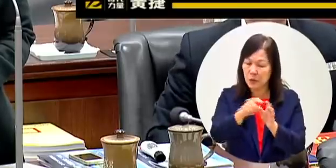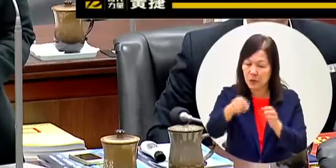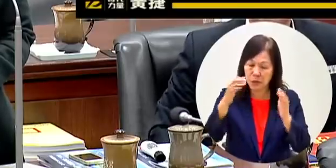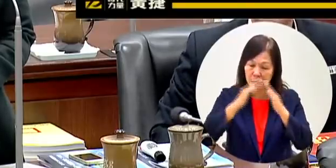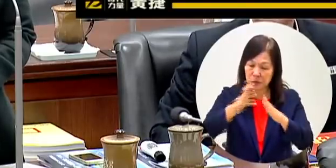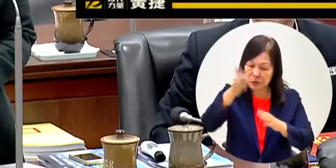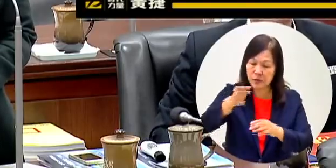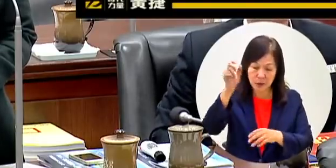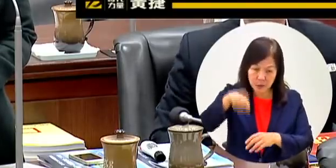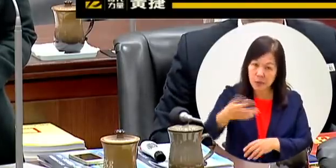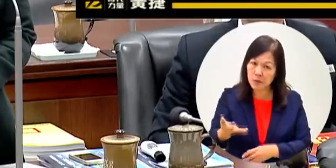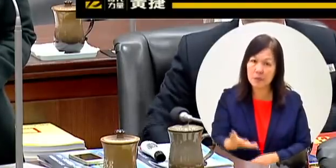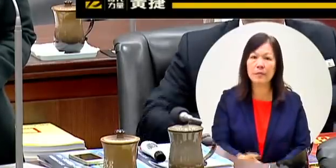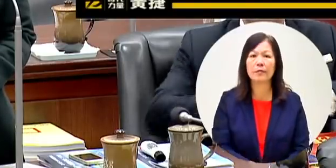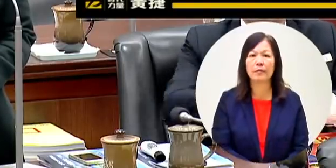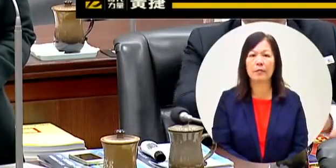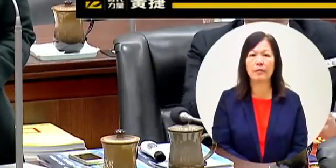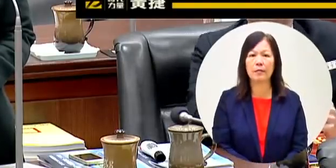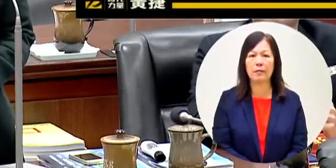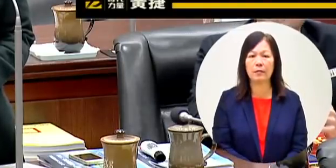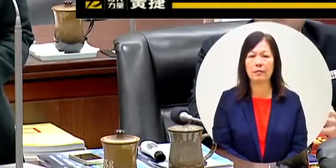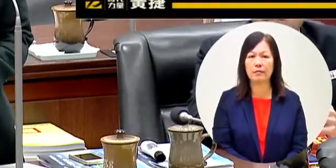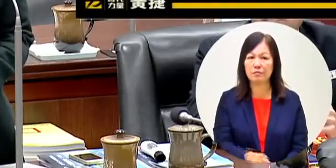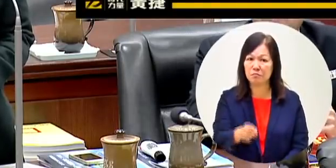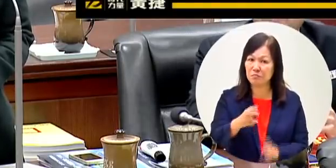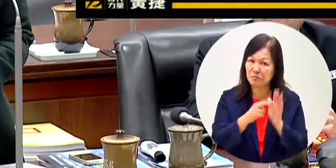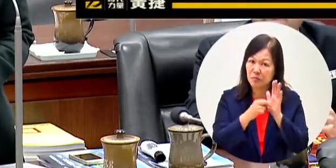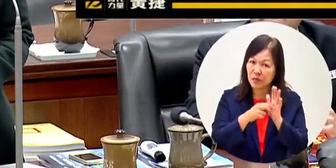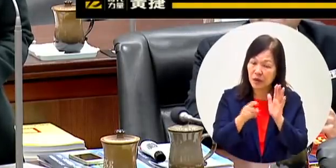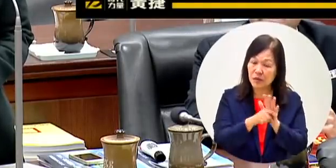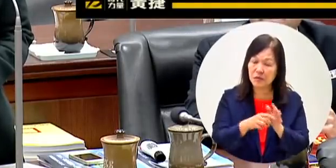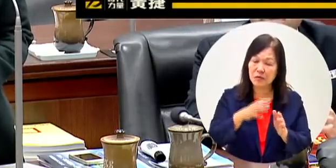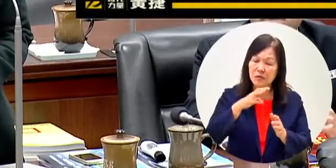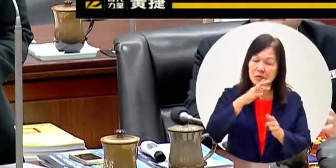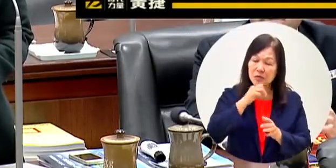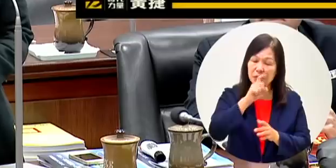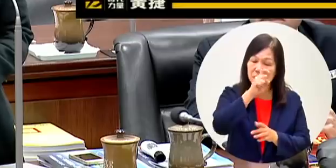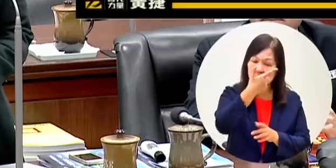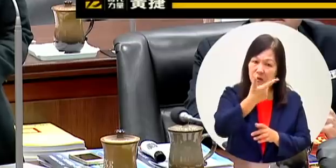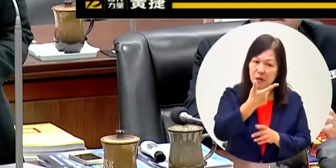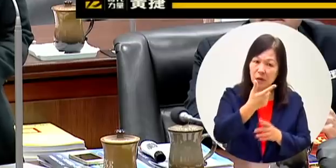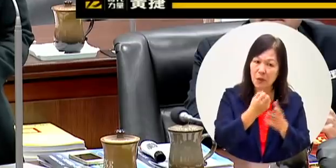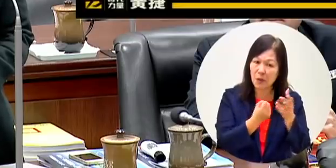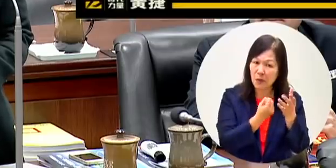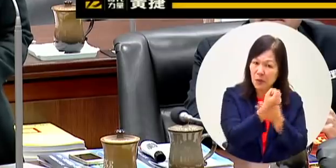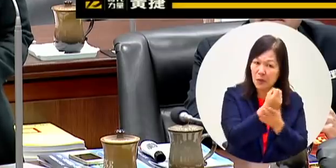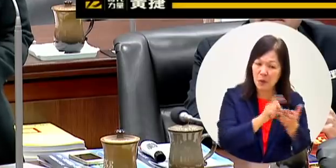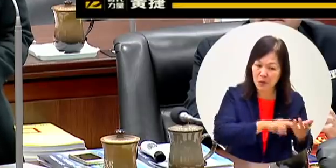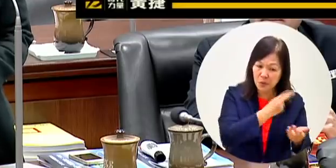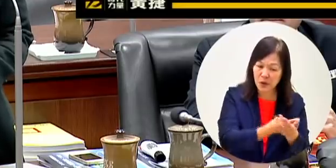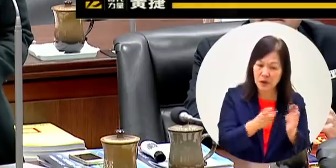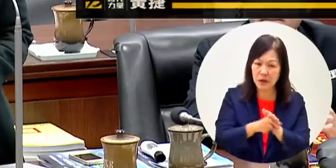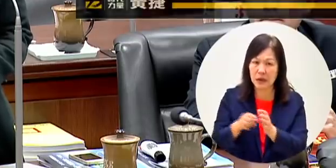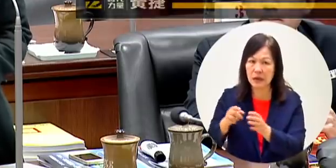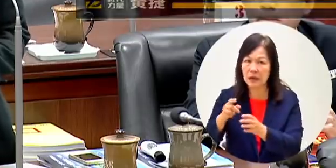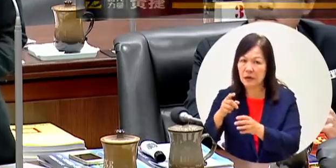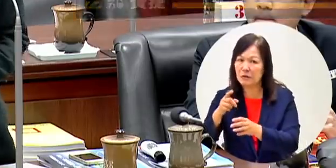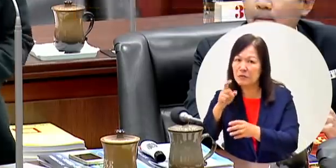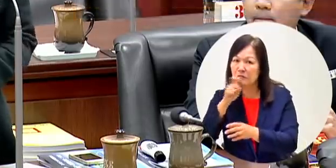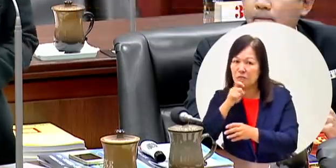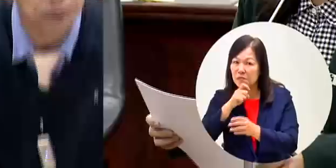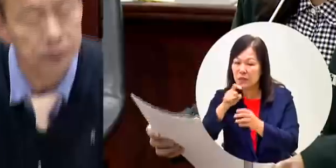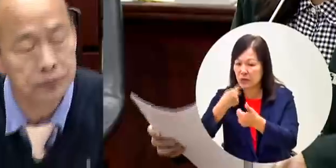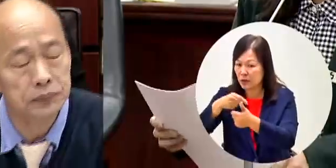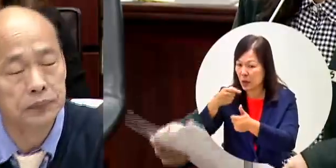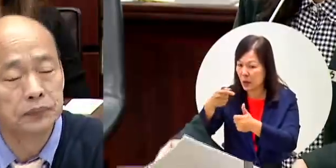你是说未成年怀孕跟 性教育？ 性教育 做不做得好非常有关系， 有关系， 是